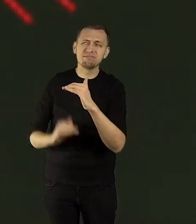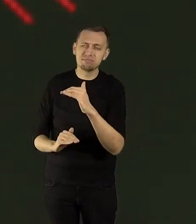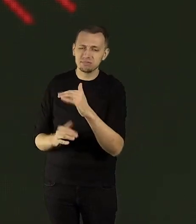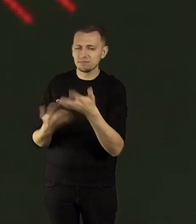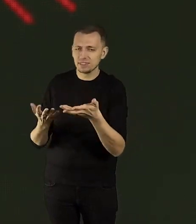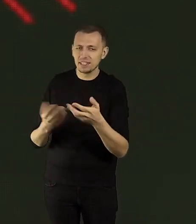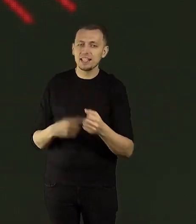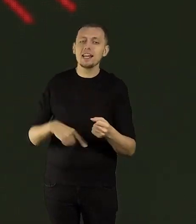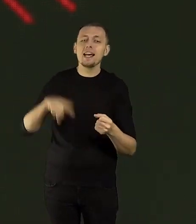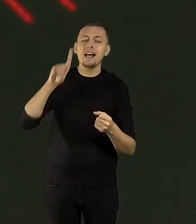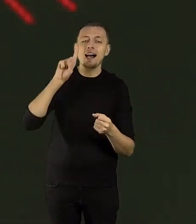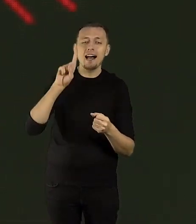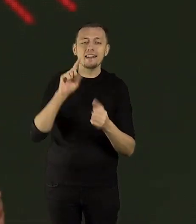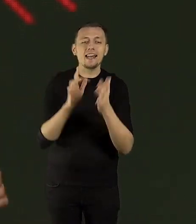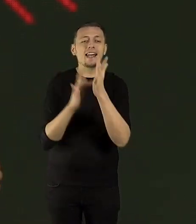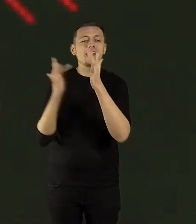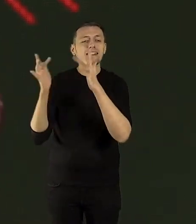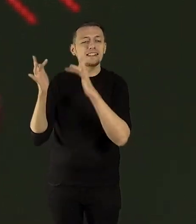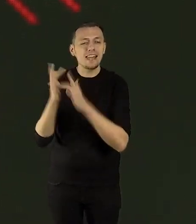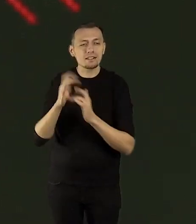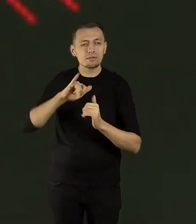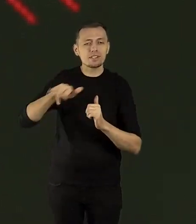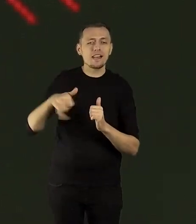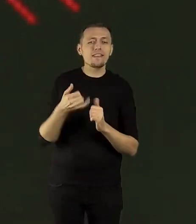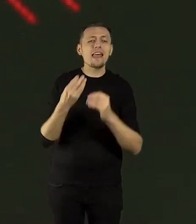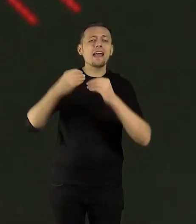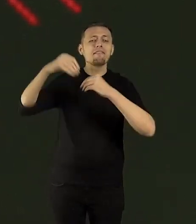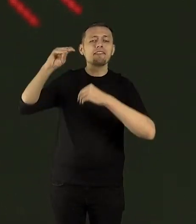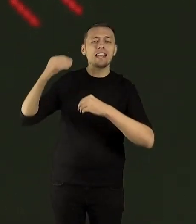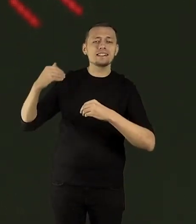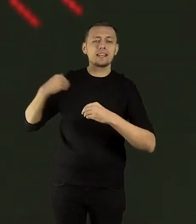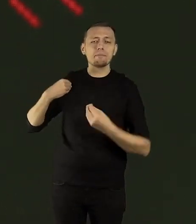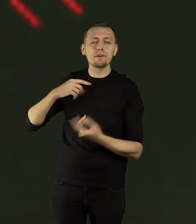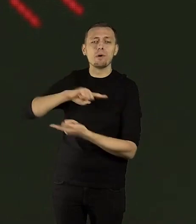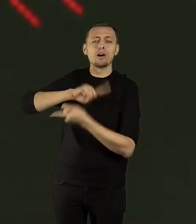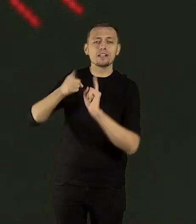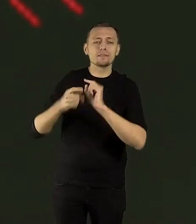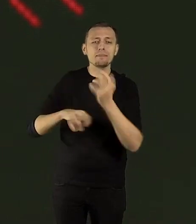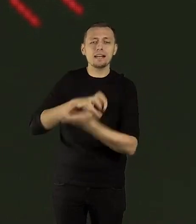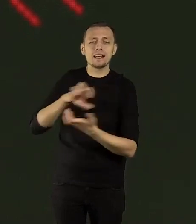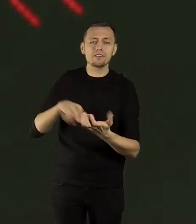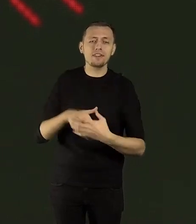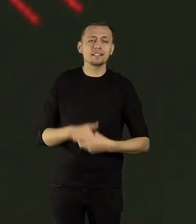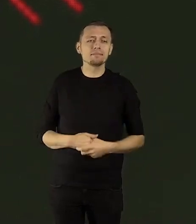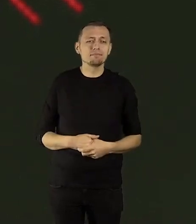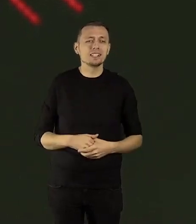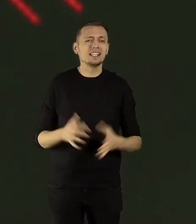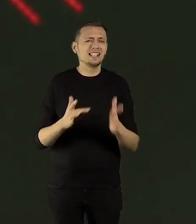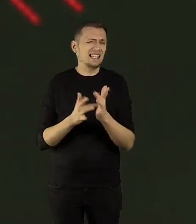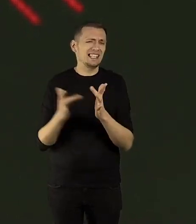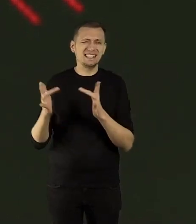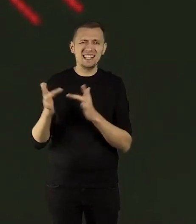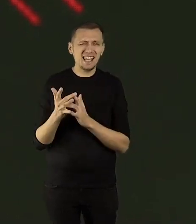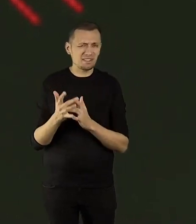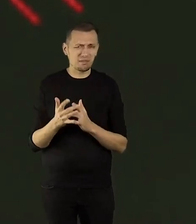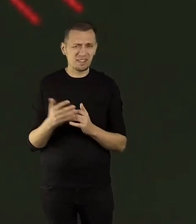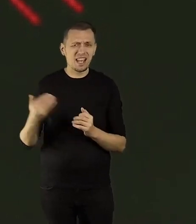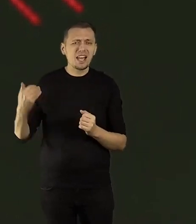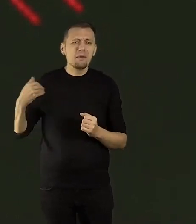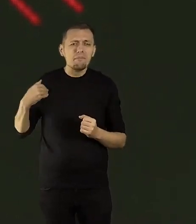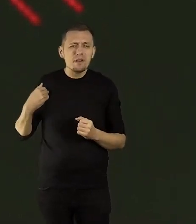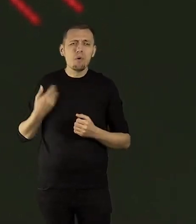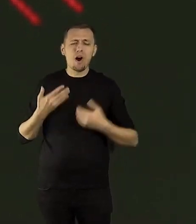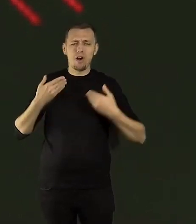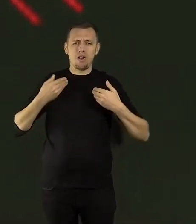tego jednego człowieka z Betlejem. Urodził się w małej wiosce. Jako dziecko biednej kobiety